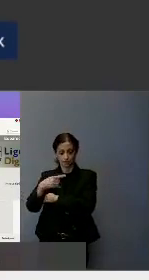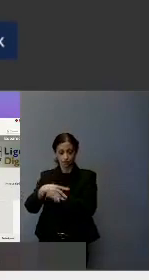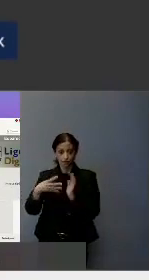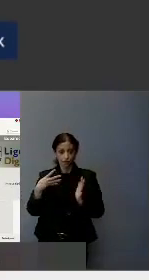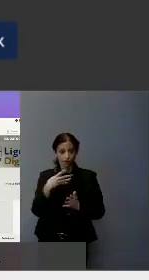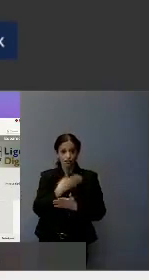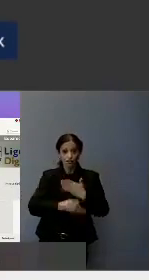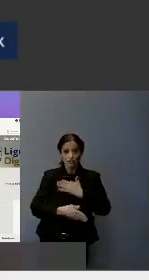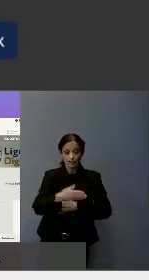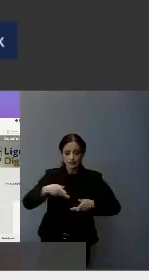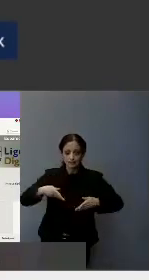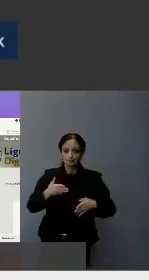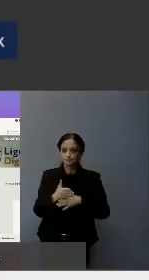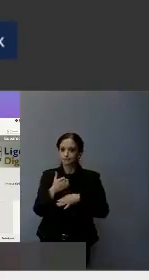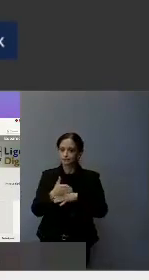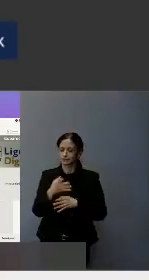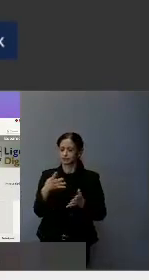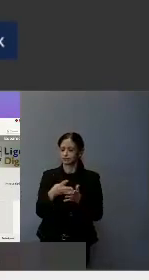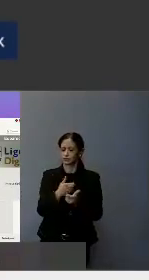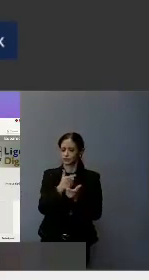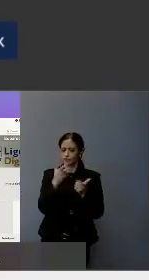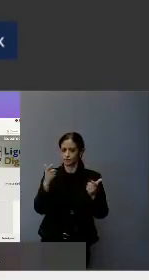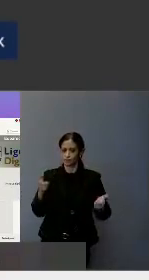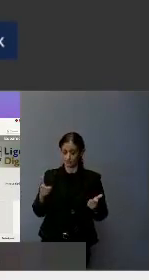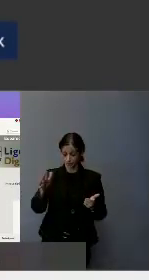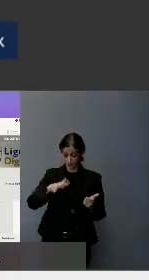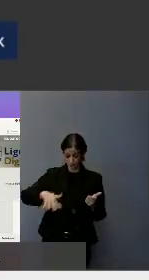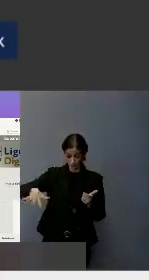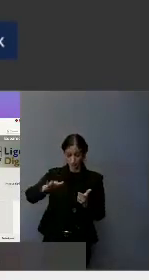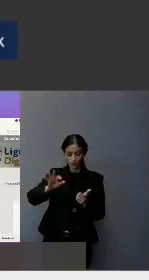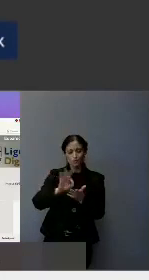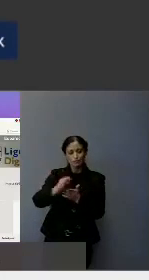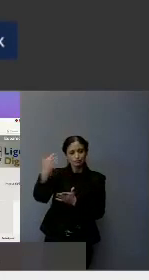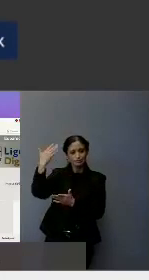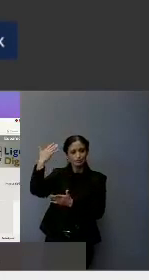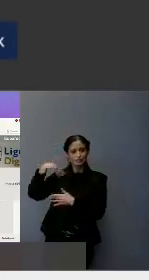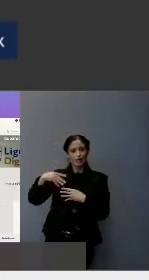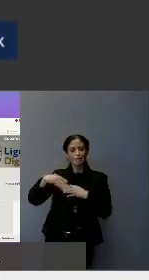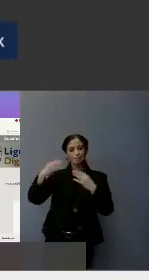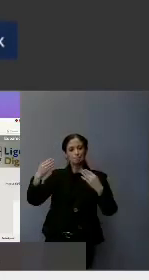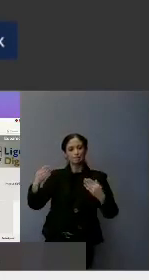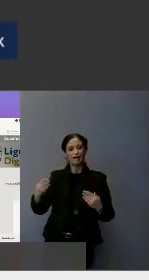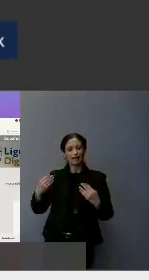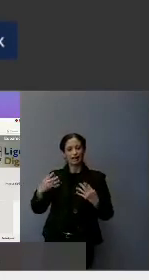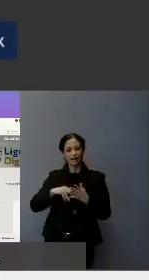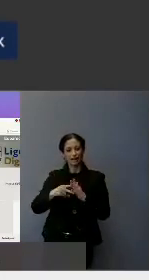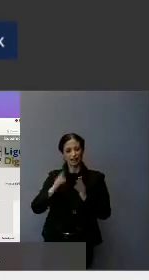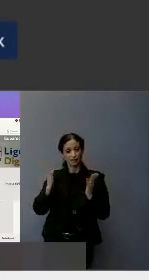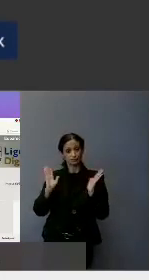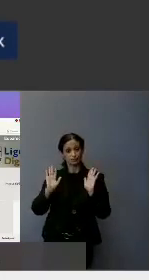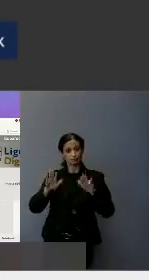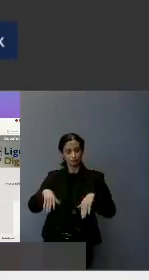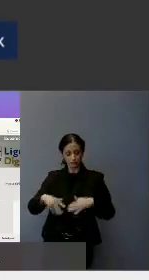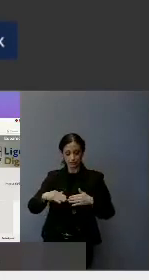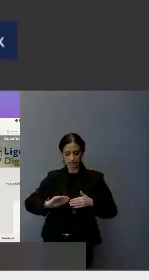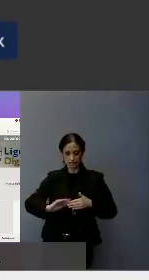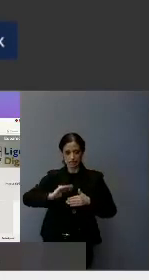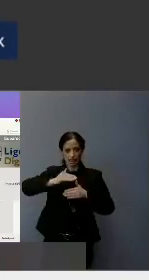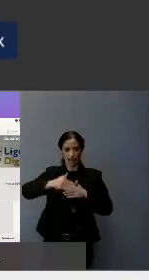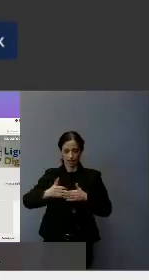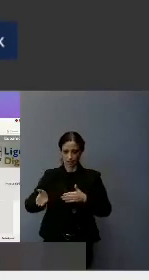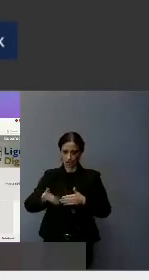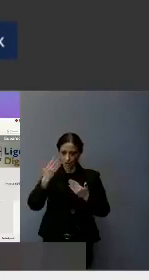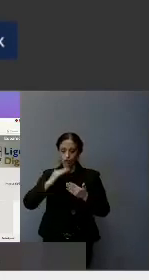fatto quando furono fatti di abbattimento delle barriere architettoniche eliminando lo scalino con fatto cercando di andare incontro alle esigenze